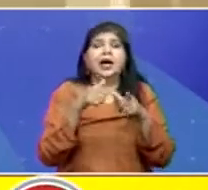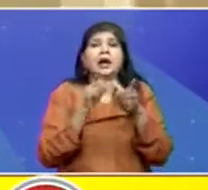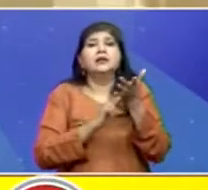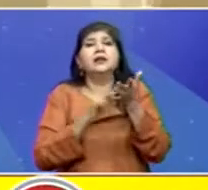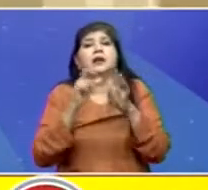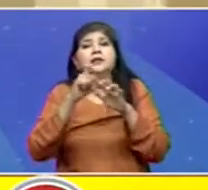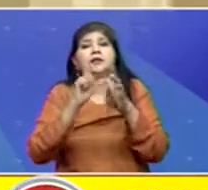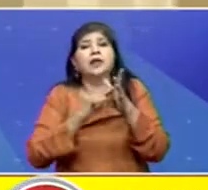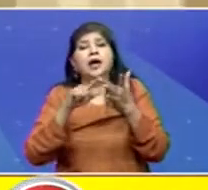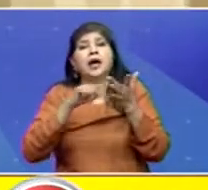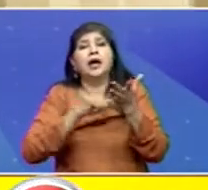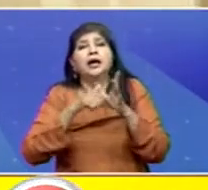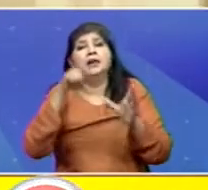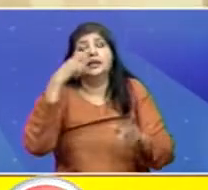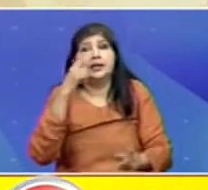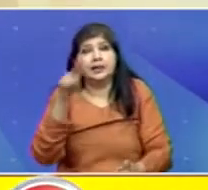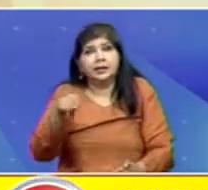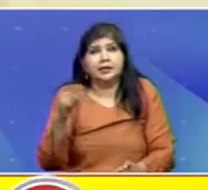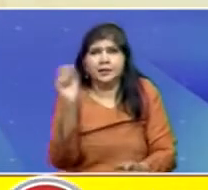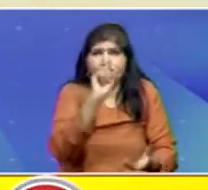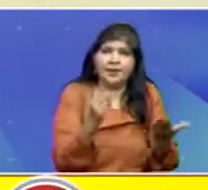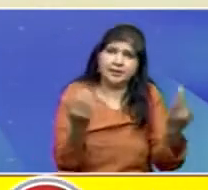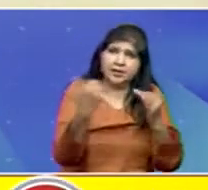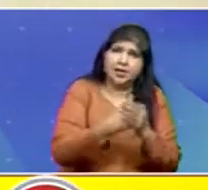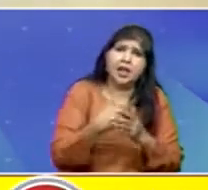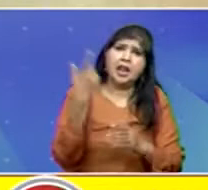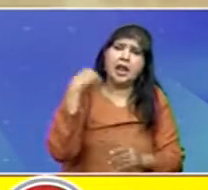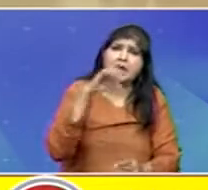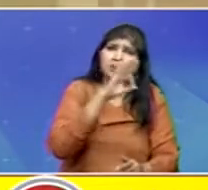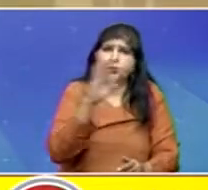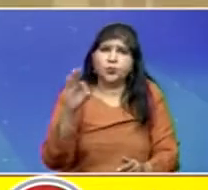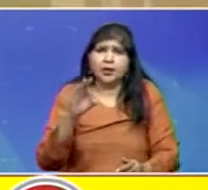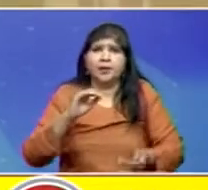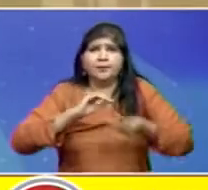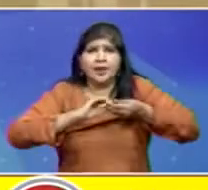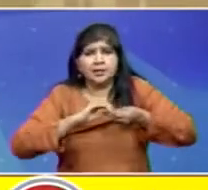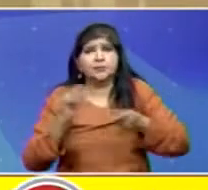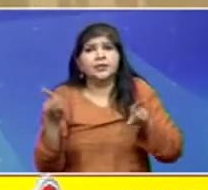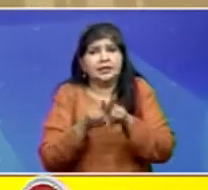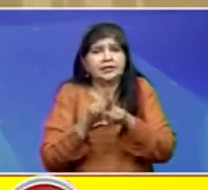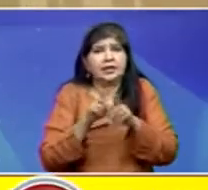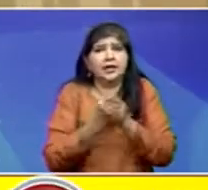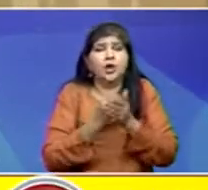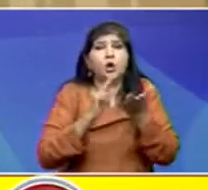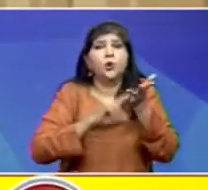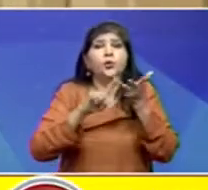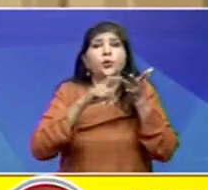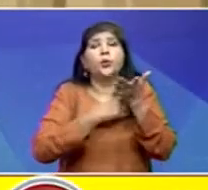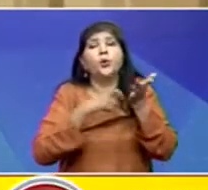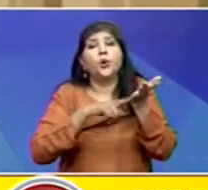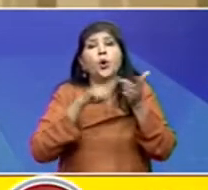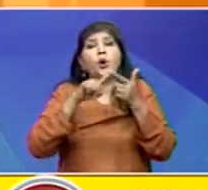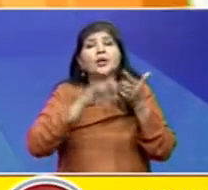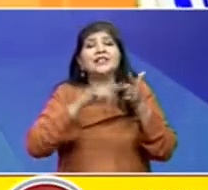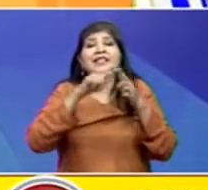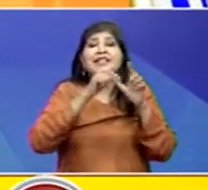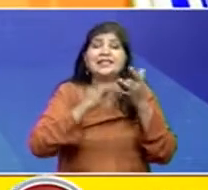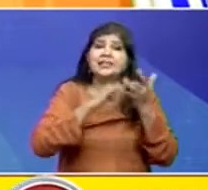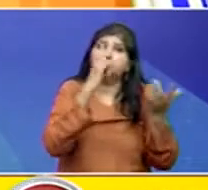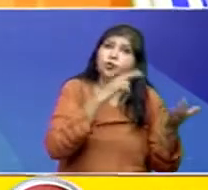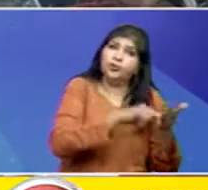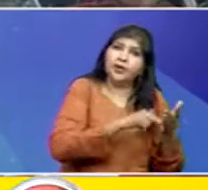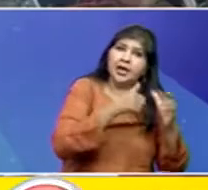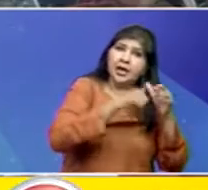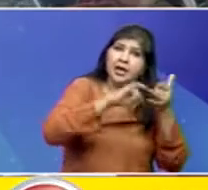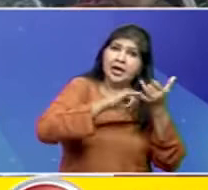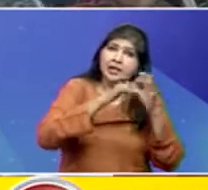आनन्दिता पिछले सब्ता अपने पती के साथ नौर्थ इस्ट गुमने गई थी उन्होंने असम